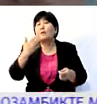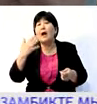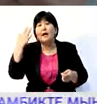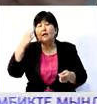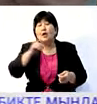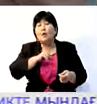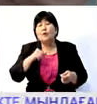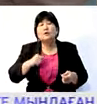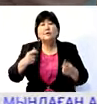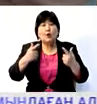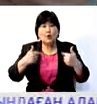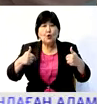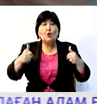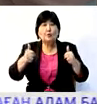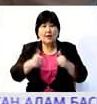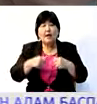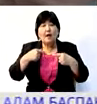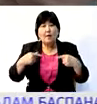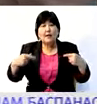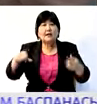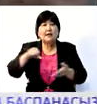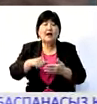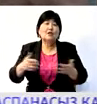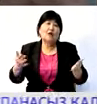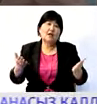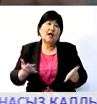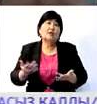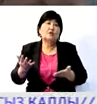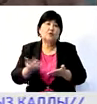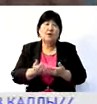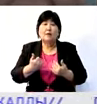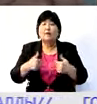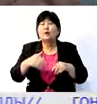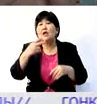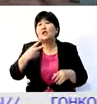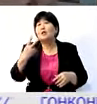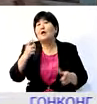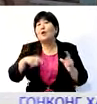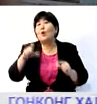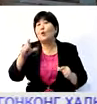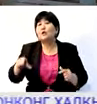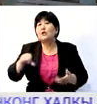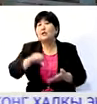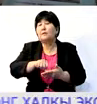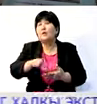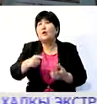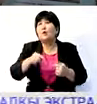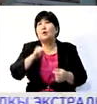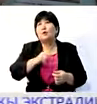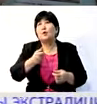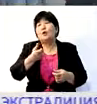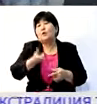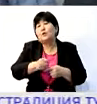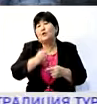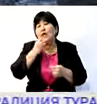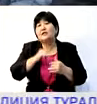жаңағы үйірмемізге басқа да қатысушыларды тарту болып табылады. Біздің үйірмемізде қазір 22 студент бар. Үйірмеміздің жұмысы өте жақсы дамып